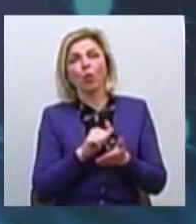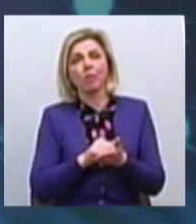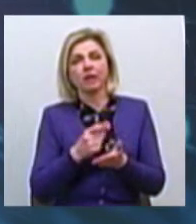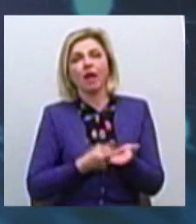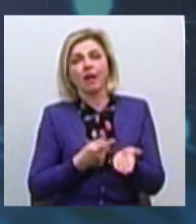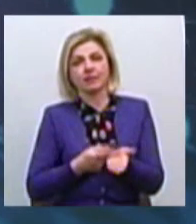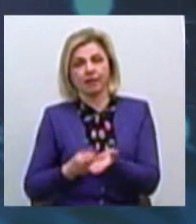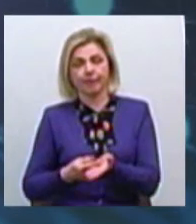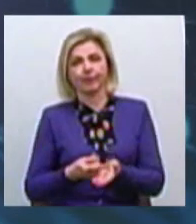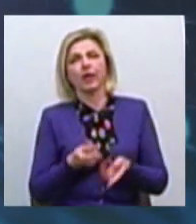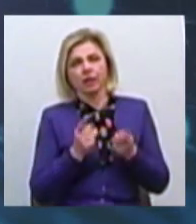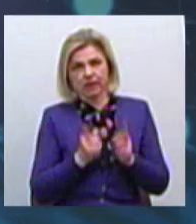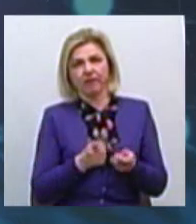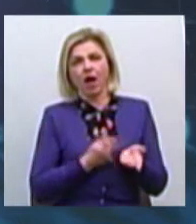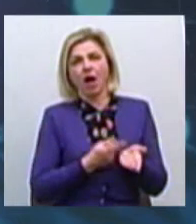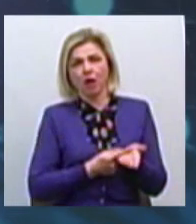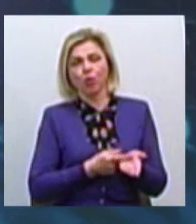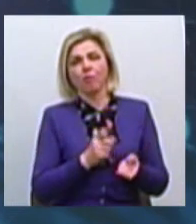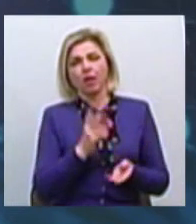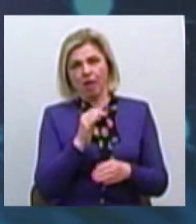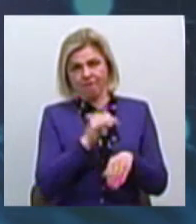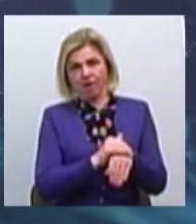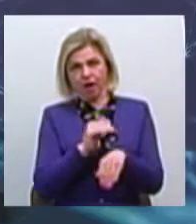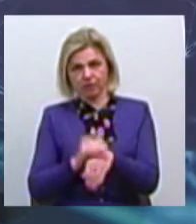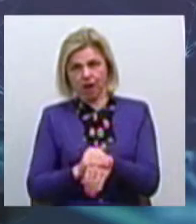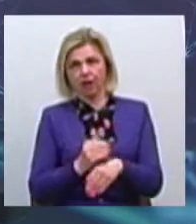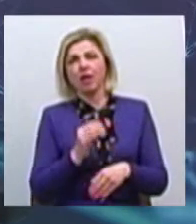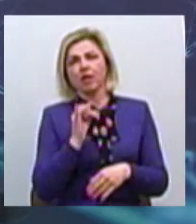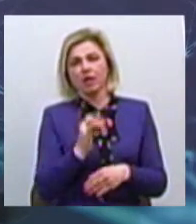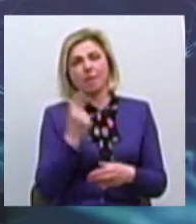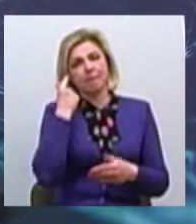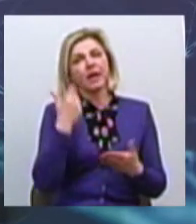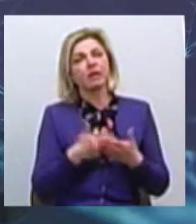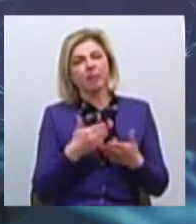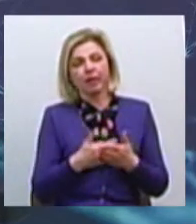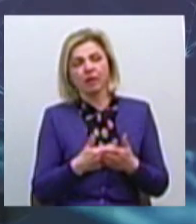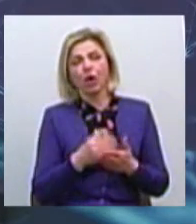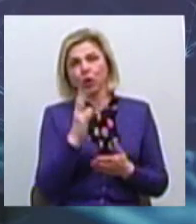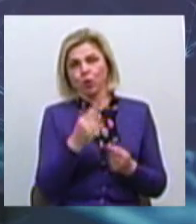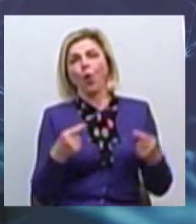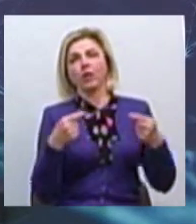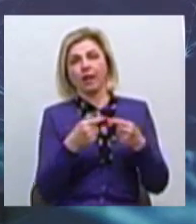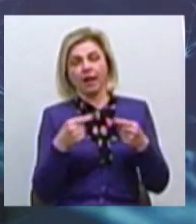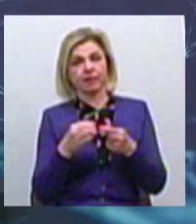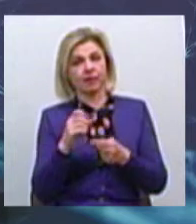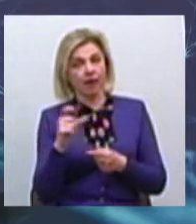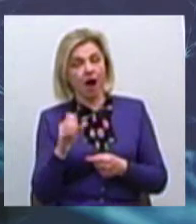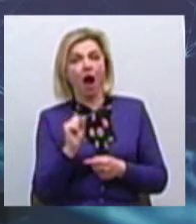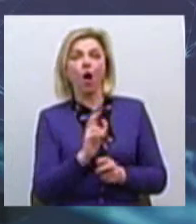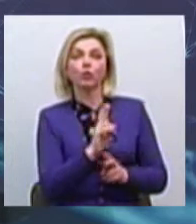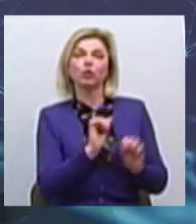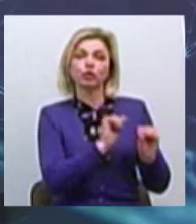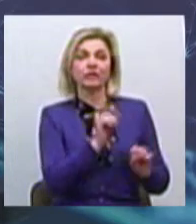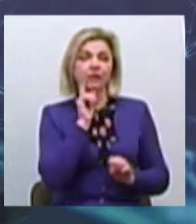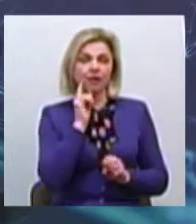мере, какой-то действительно аргумент, базирующийся на фактах, предположениях, снова-таки, но конкретных. Сторонники Зеленского – это